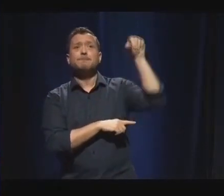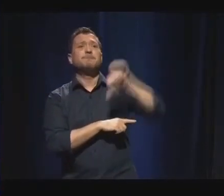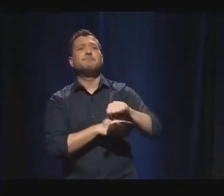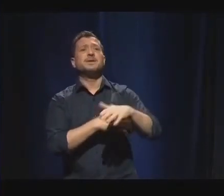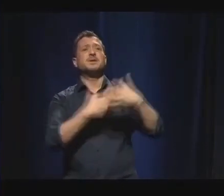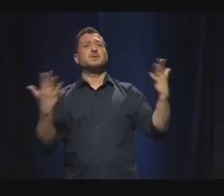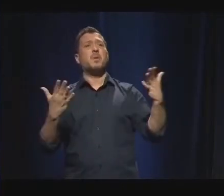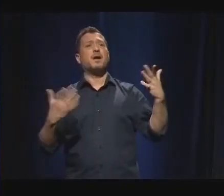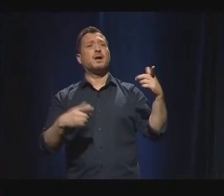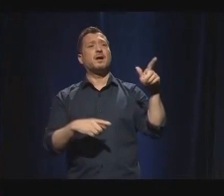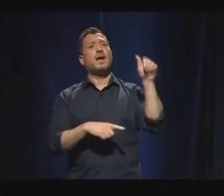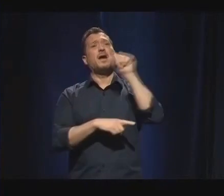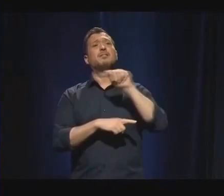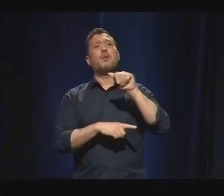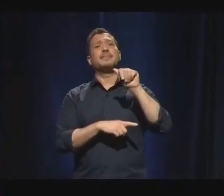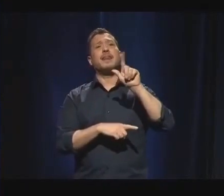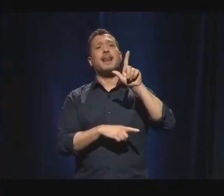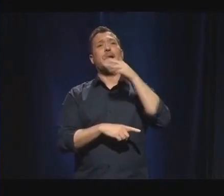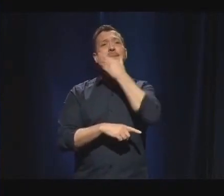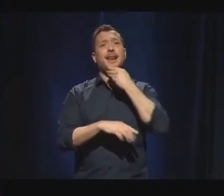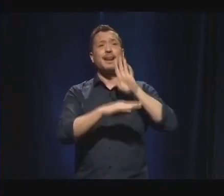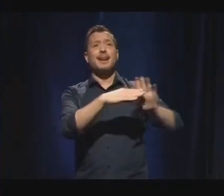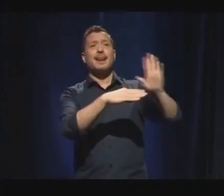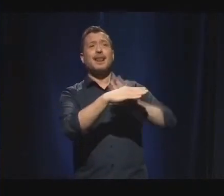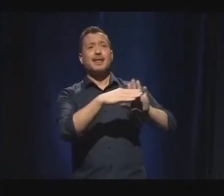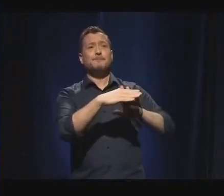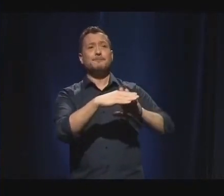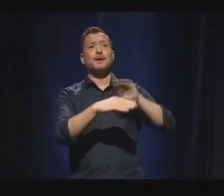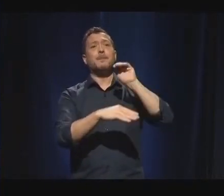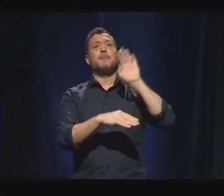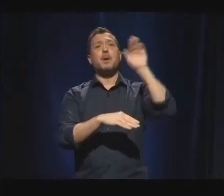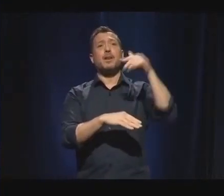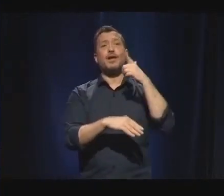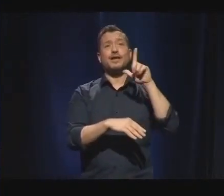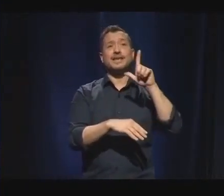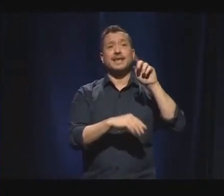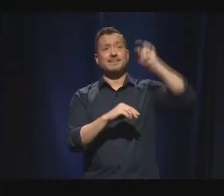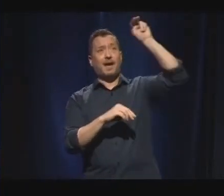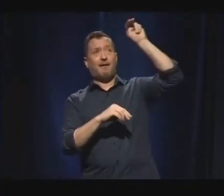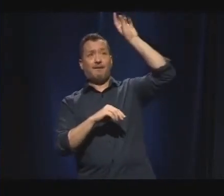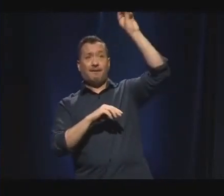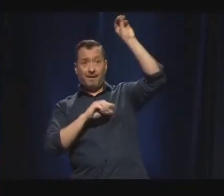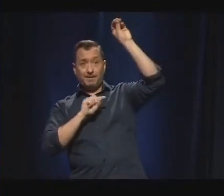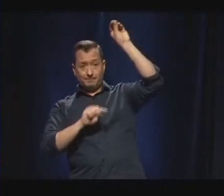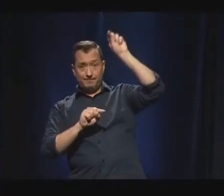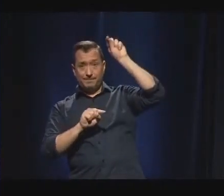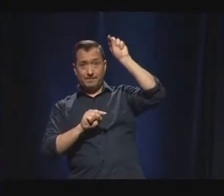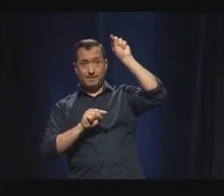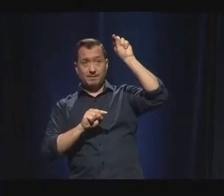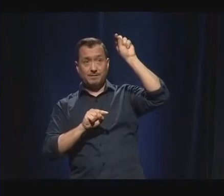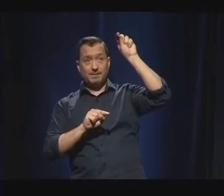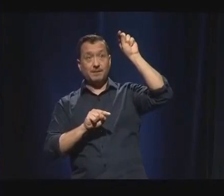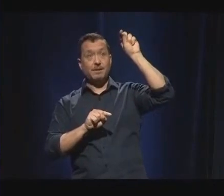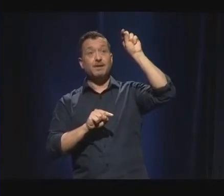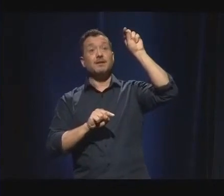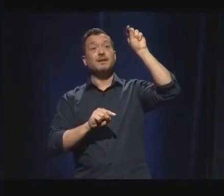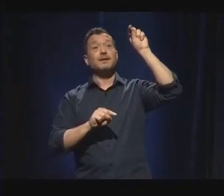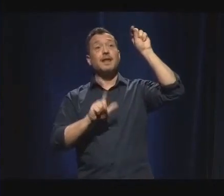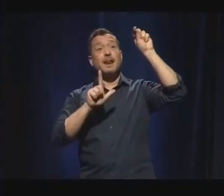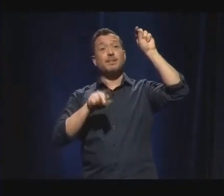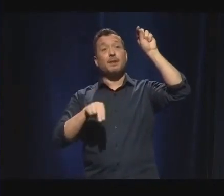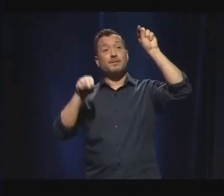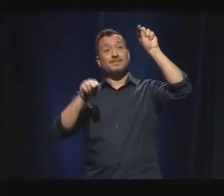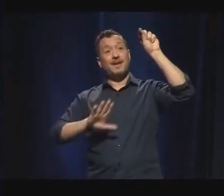Antoine Labelle, dans le coin de Mont-Laurier, dans le nord. Quand on compare la Naudière-Nord et la Naudière-Sud, il n'y a pas une